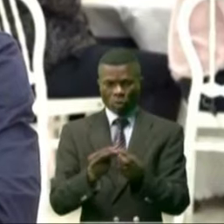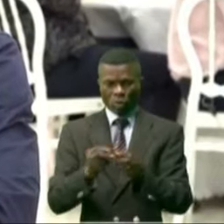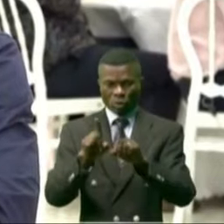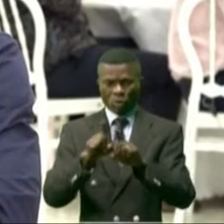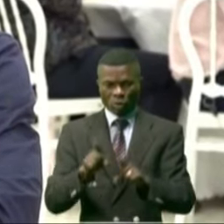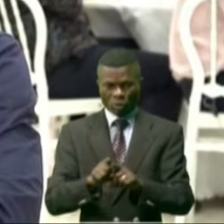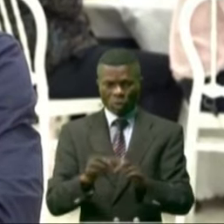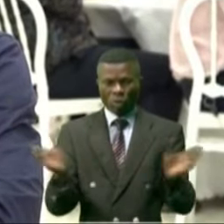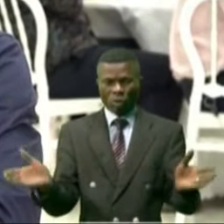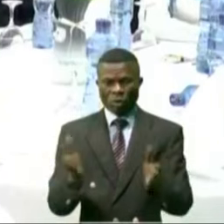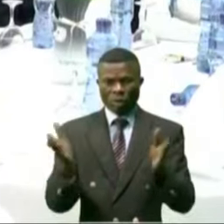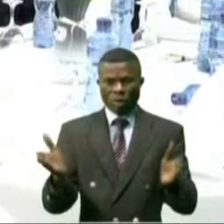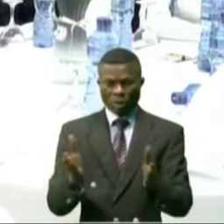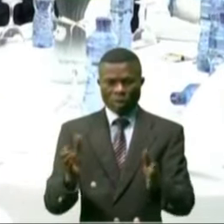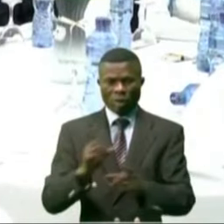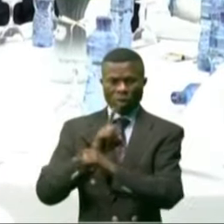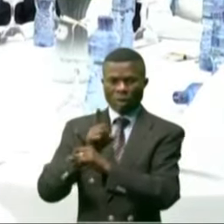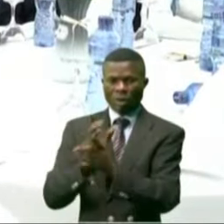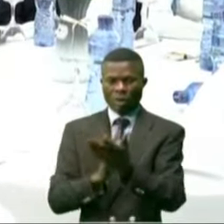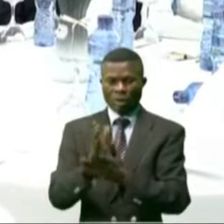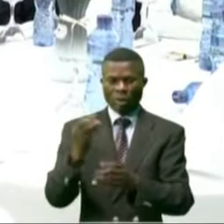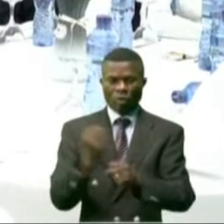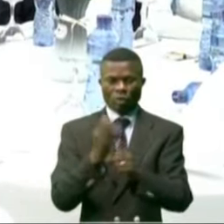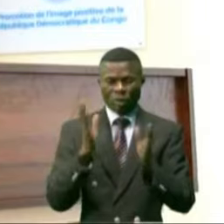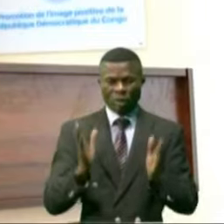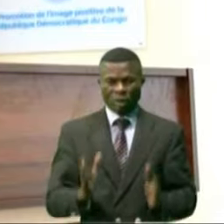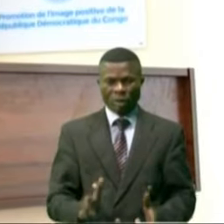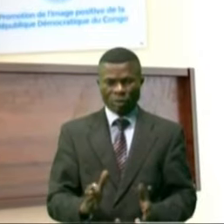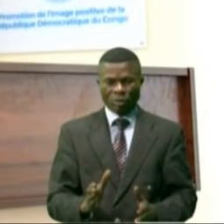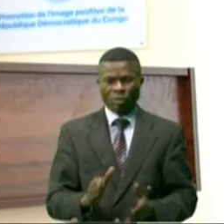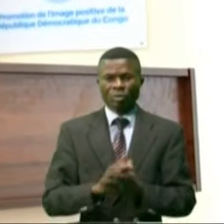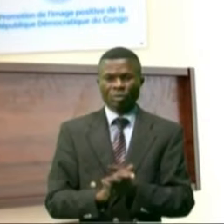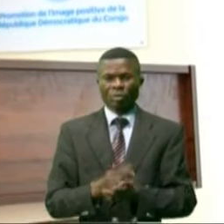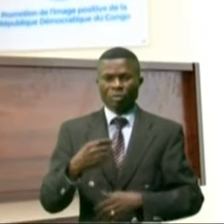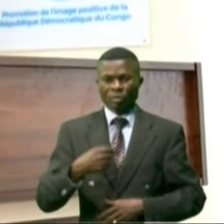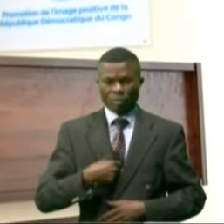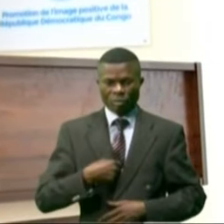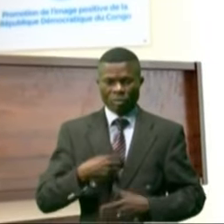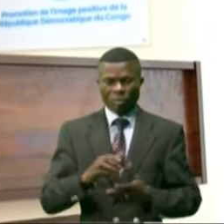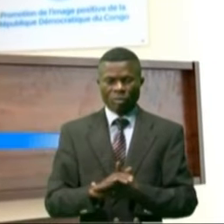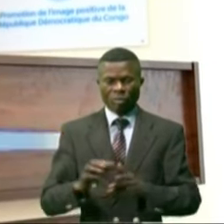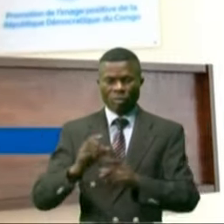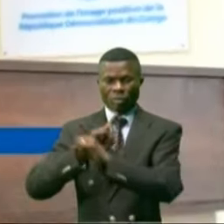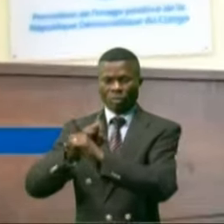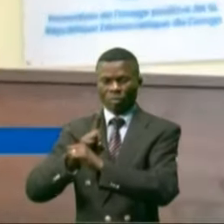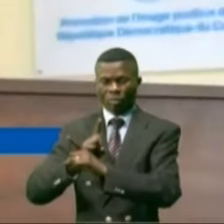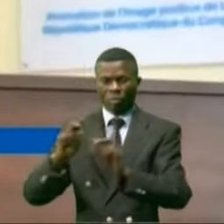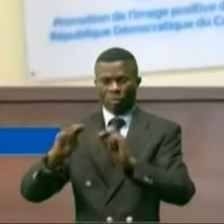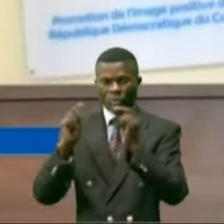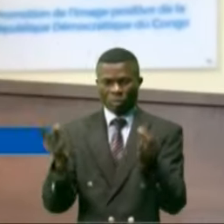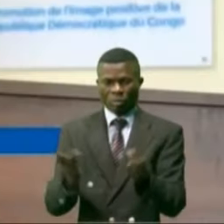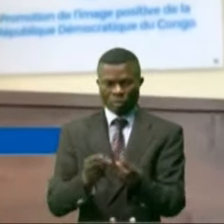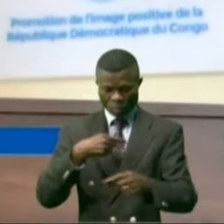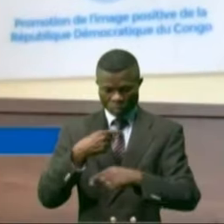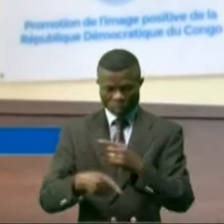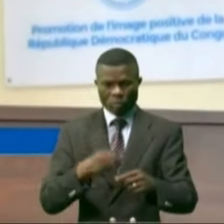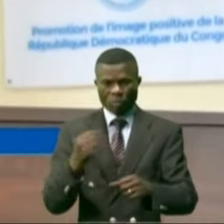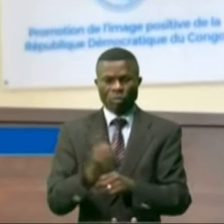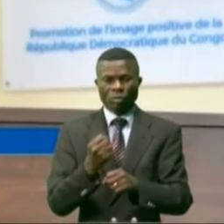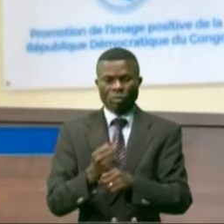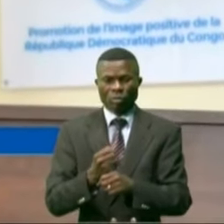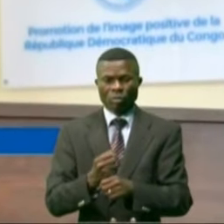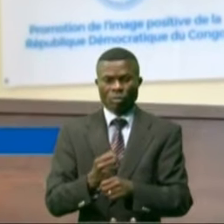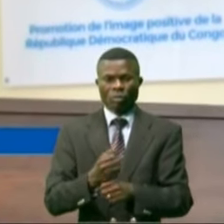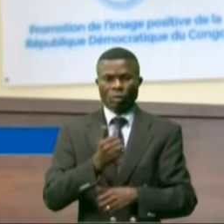les renforcements de la défense de droits des agents. Je suis heureux de voir la délégation syndicale en train d'être installée